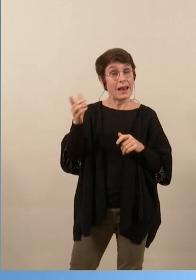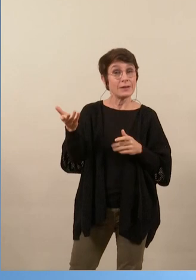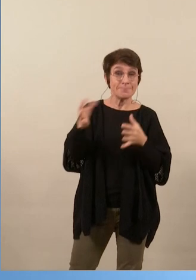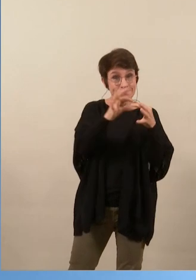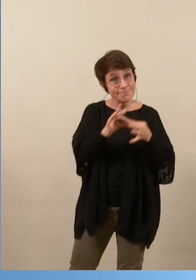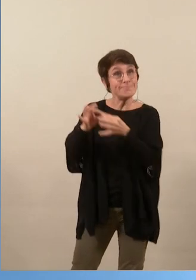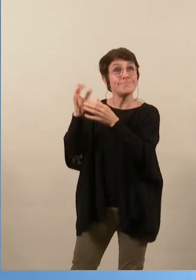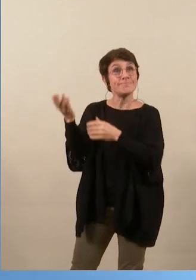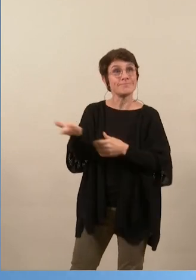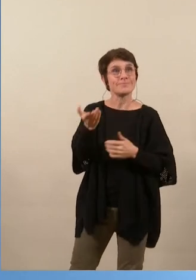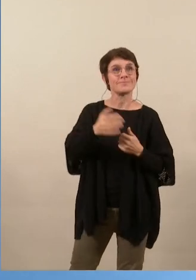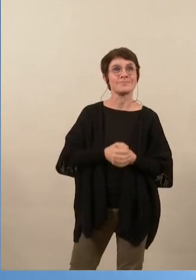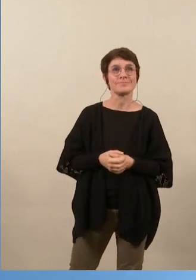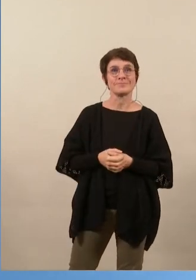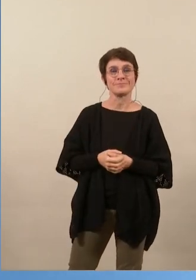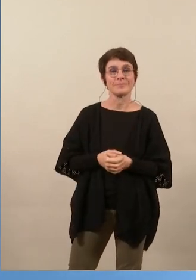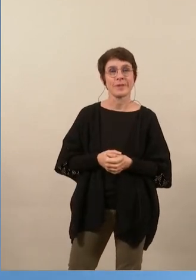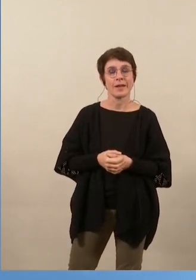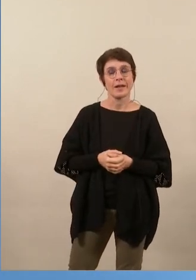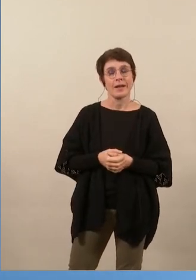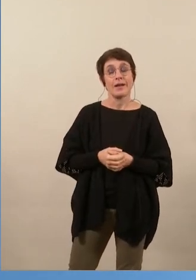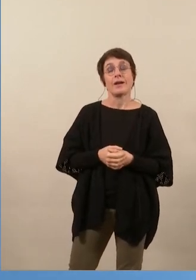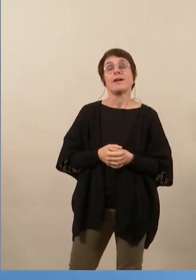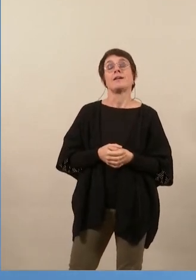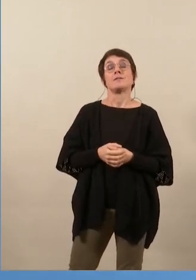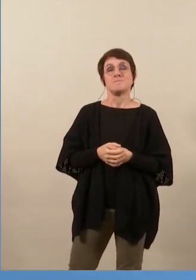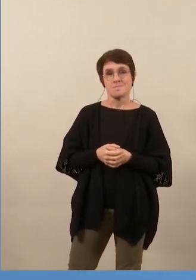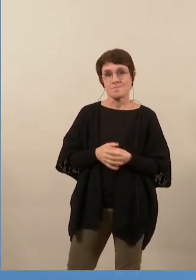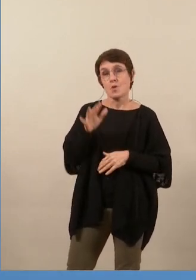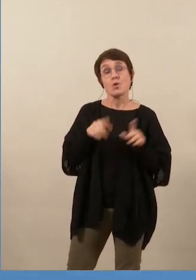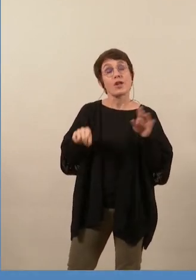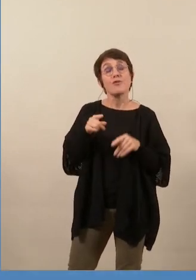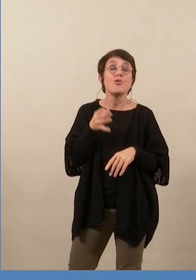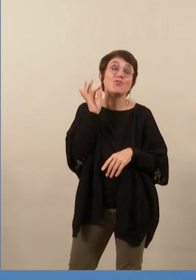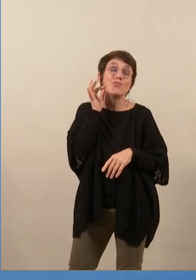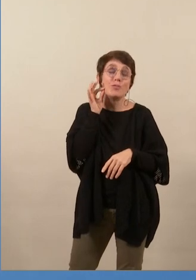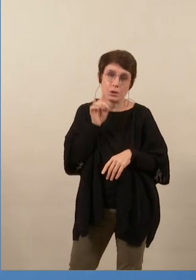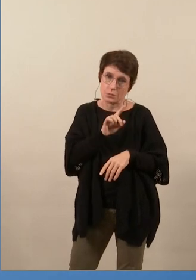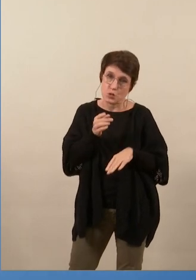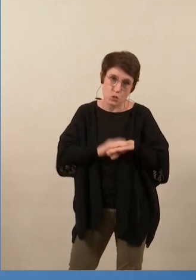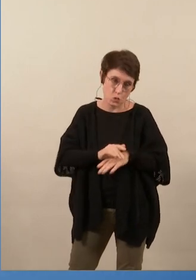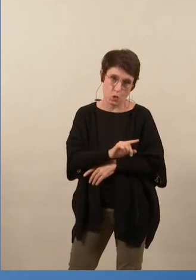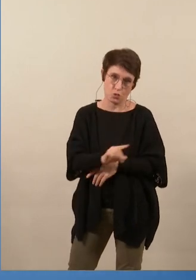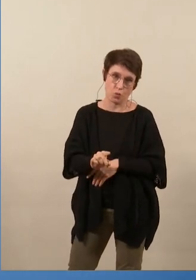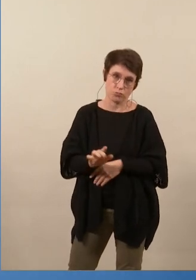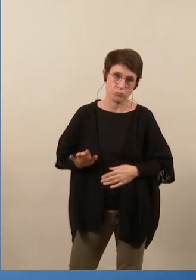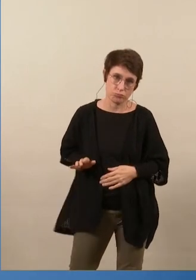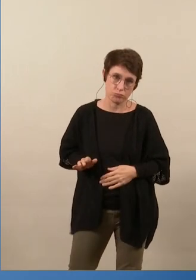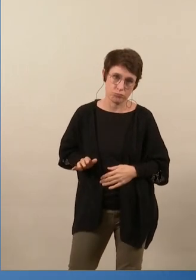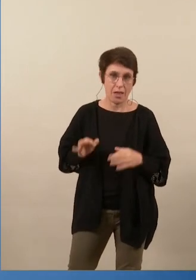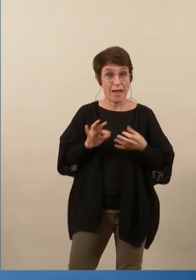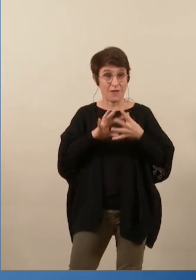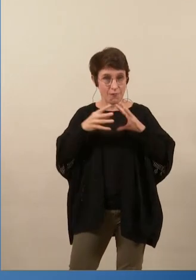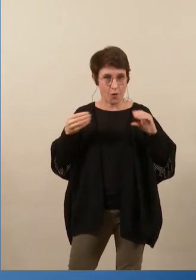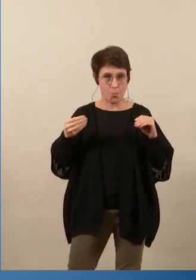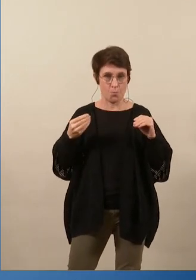alors ça paraît anecdotique mais quand même ça ne l'est pas je me permets de revenir sur la forme de ce document le